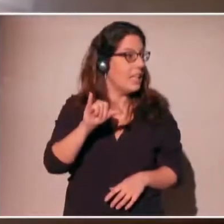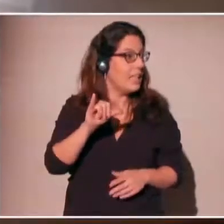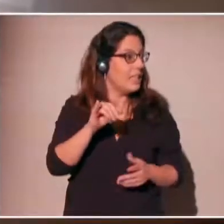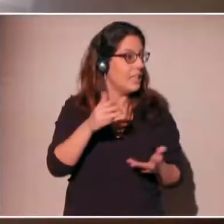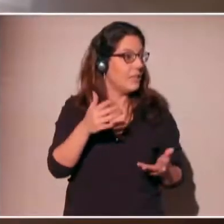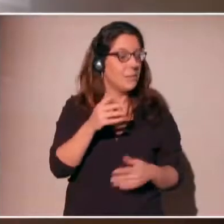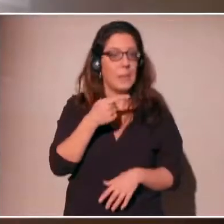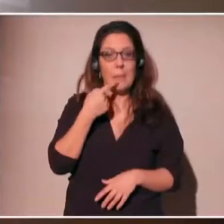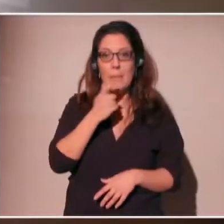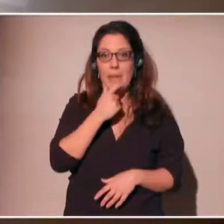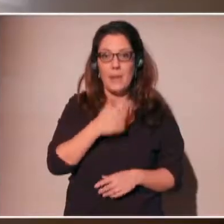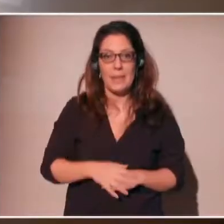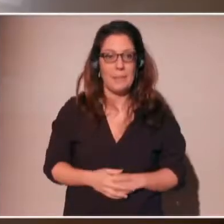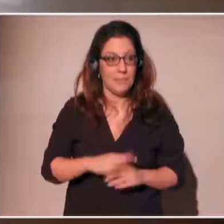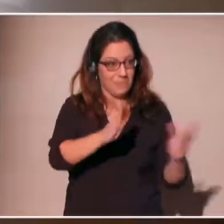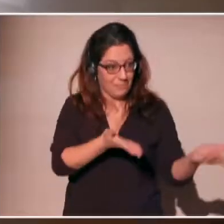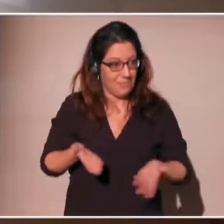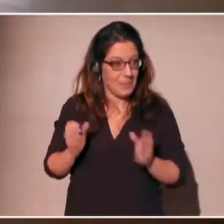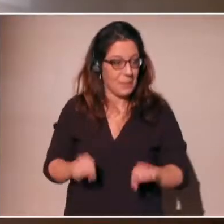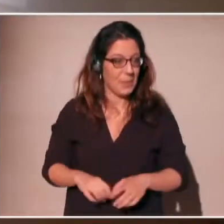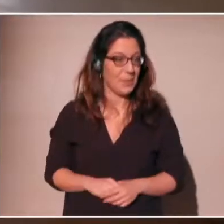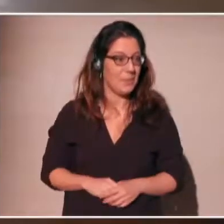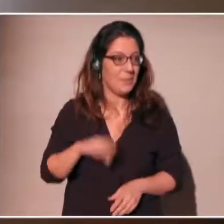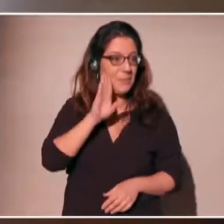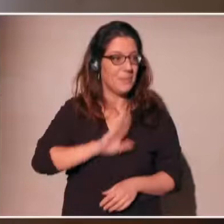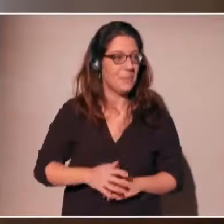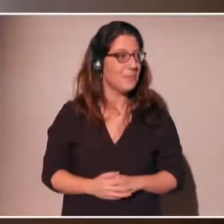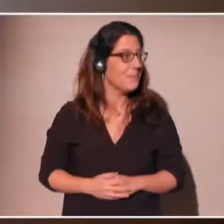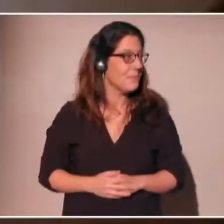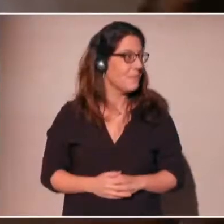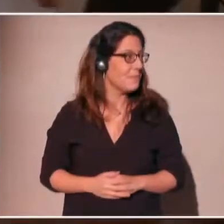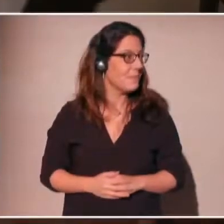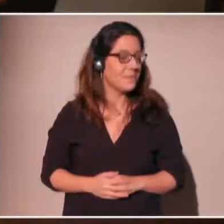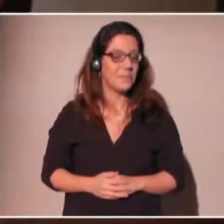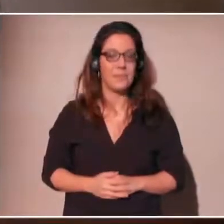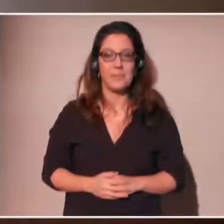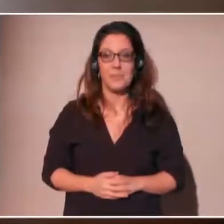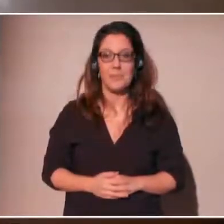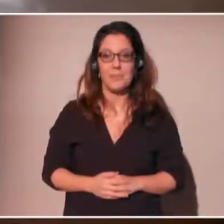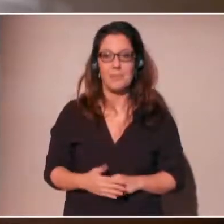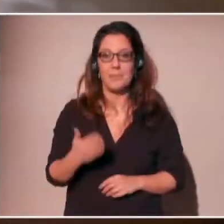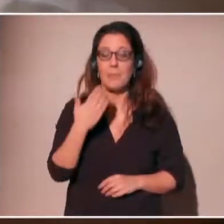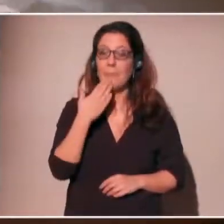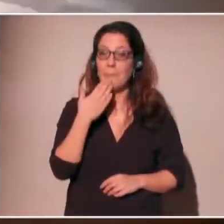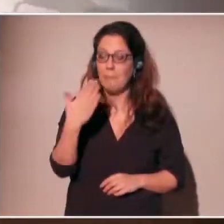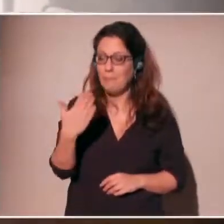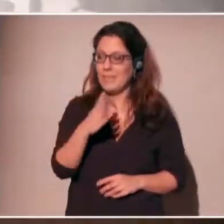invite you to join me on the stage, please. Thank you, Celia. Merci beaucoup,